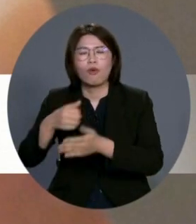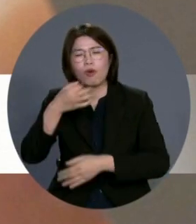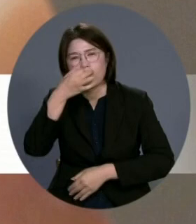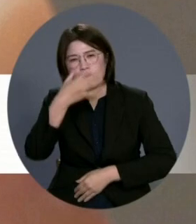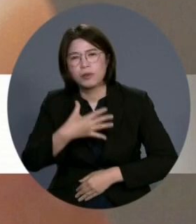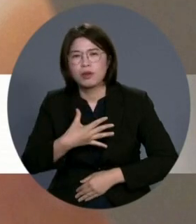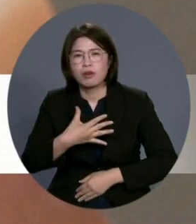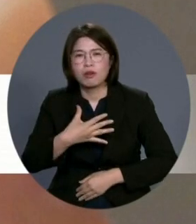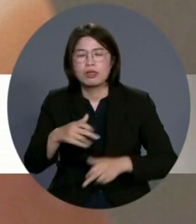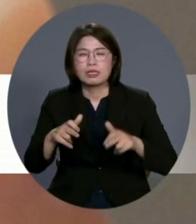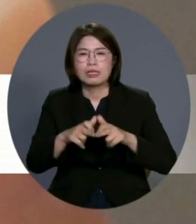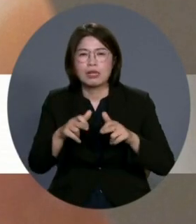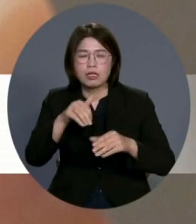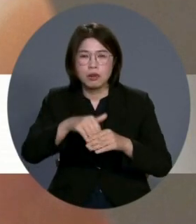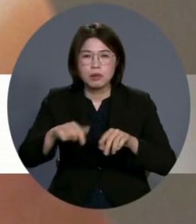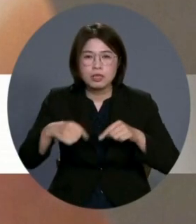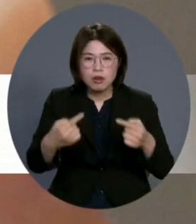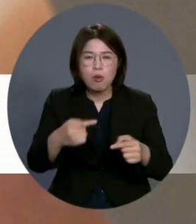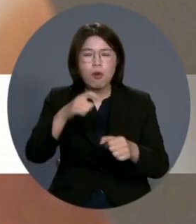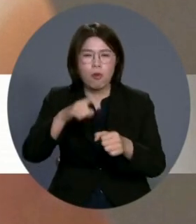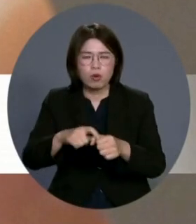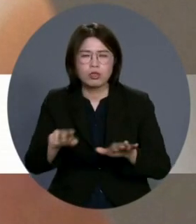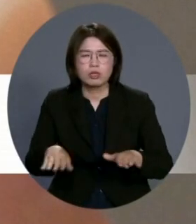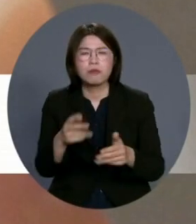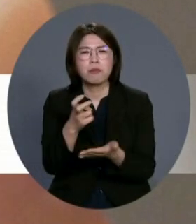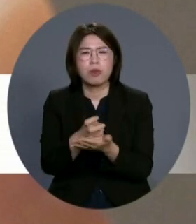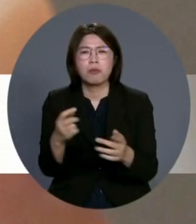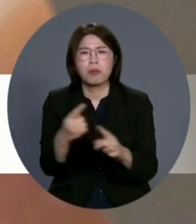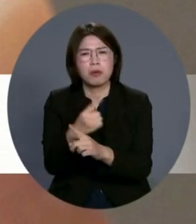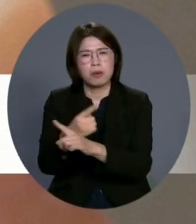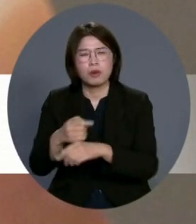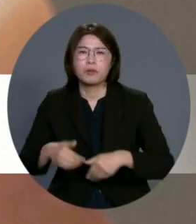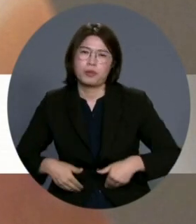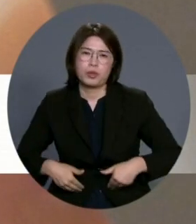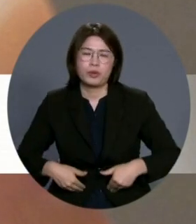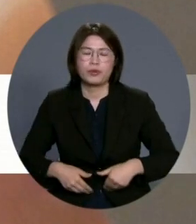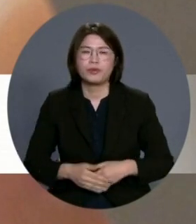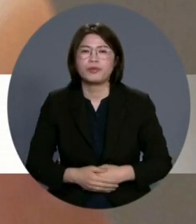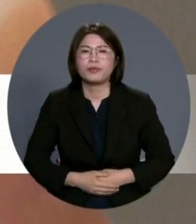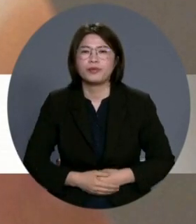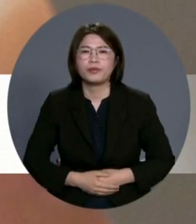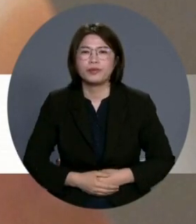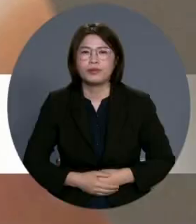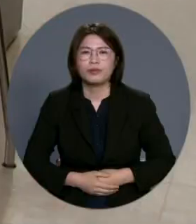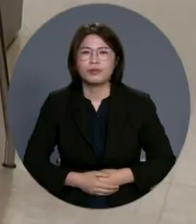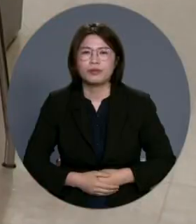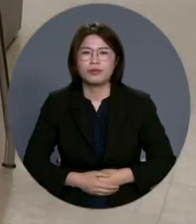참정권을 실현하기 위해서 현행 제도를 보완해야 할 필요가 있습니다 박성아